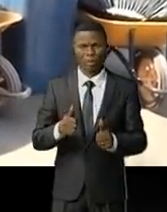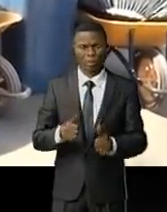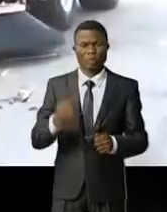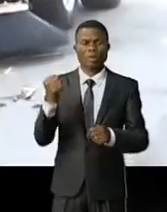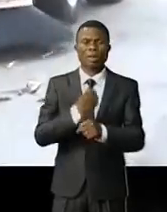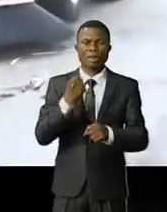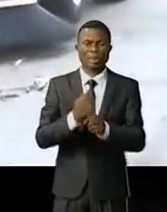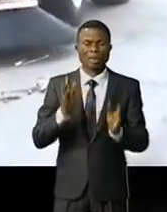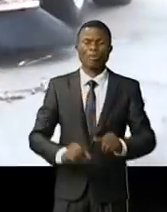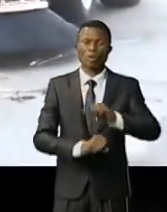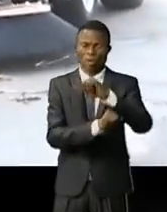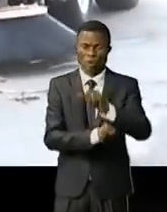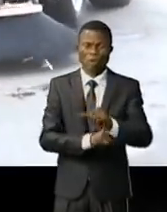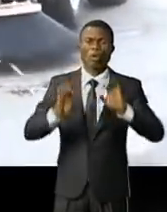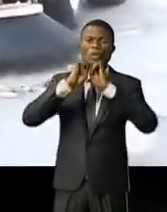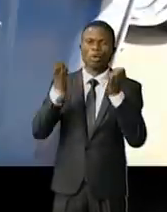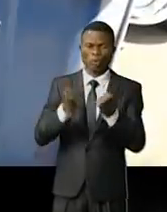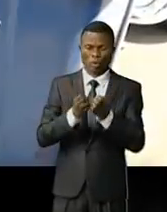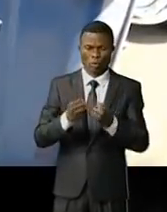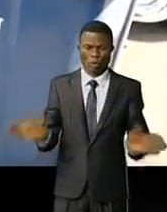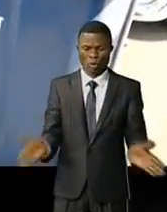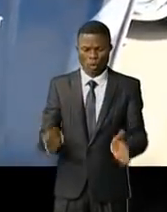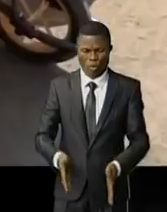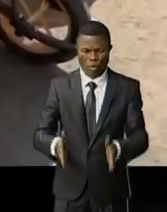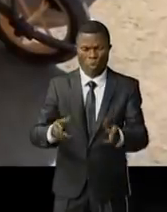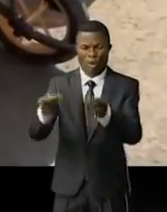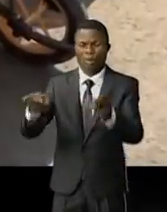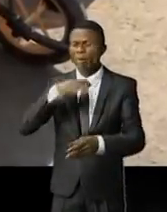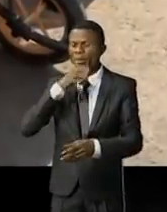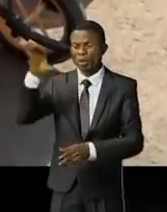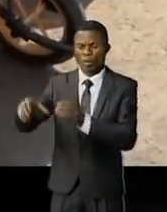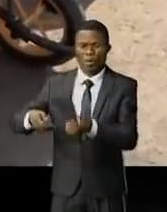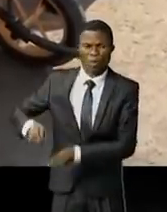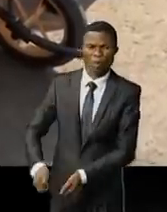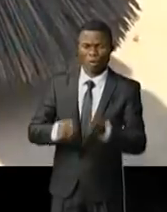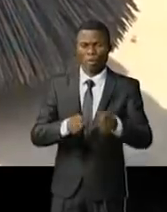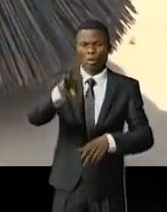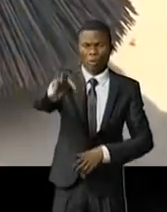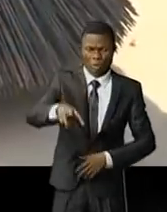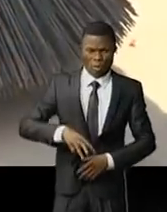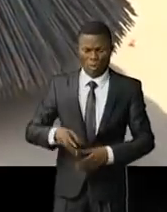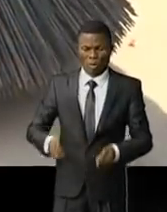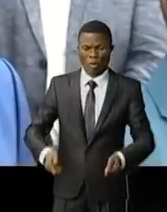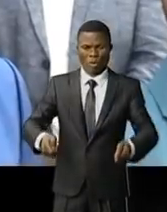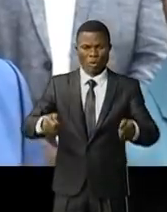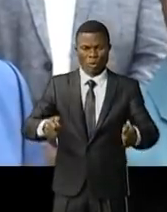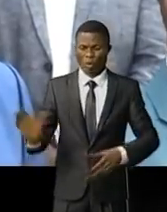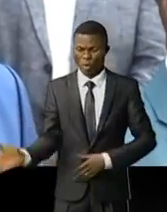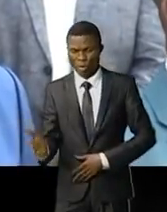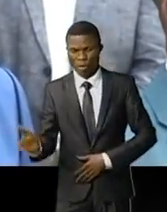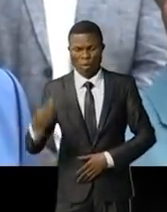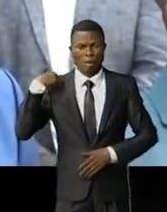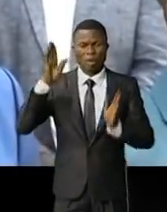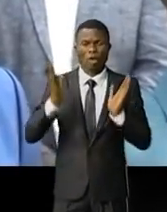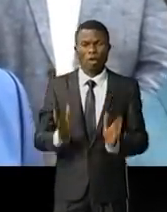personnel, l'ITM possède des balayeuses de voirie, des poubelles, des bêches, des râteaux, des brouettes et des balais. Pour le gouverneur